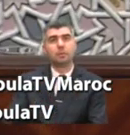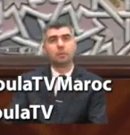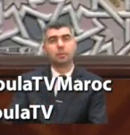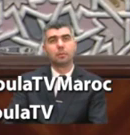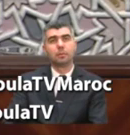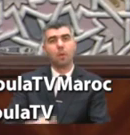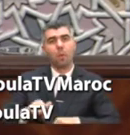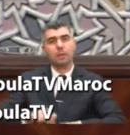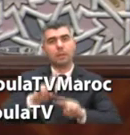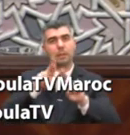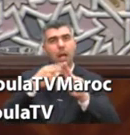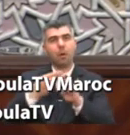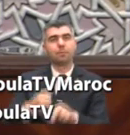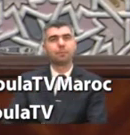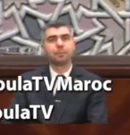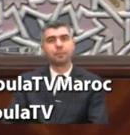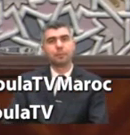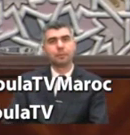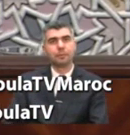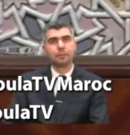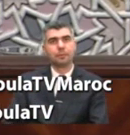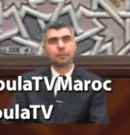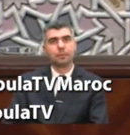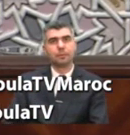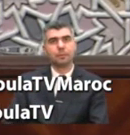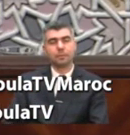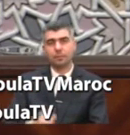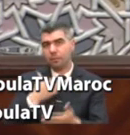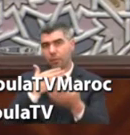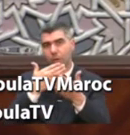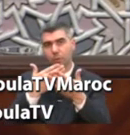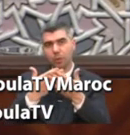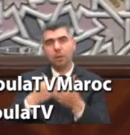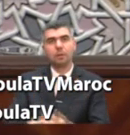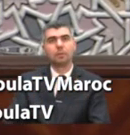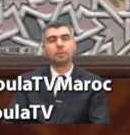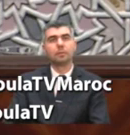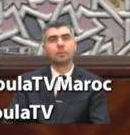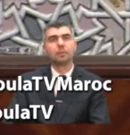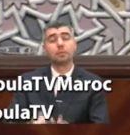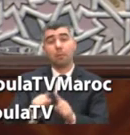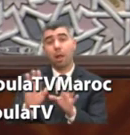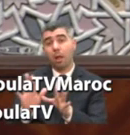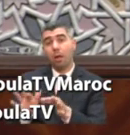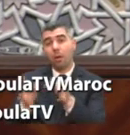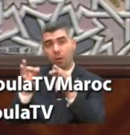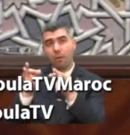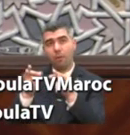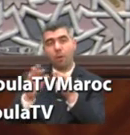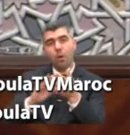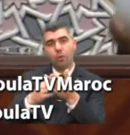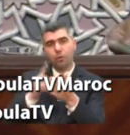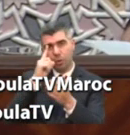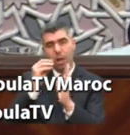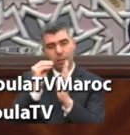كلمه للسيد الوزير للرد، تفضلوا. شكرا سيد، ناخذ هذه الملاحظات بعين الاعتبار، وشكرا.